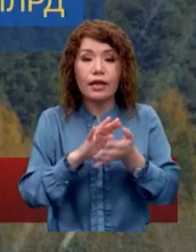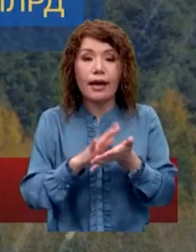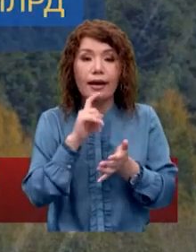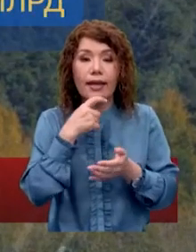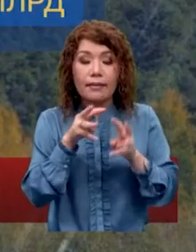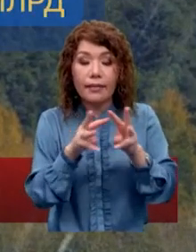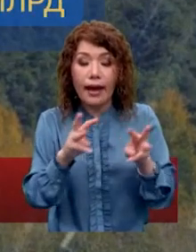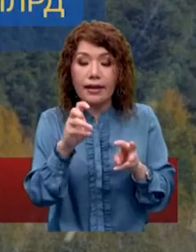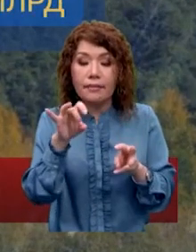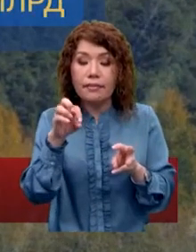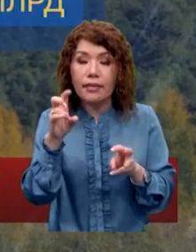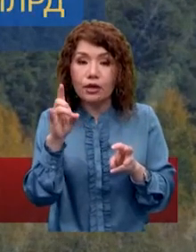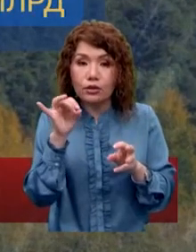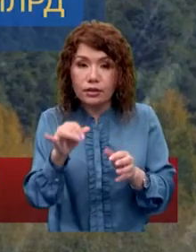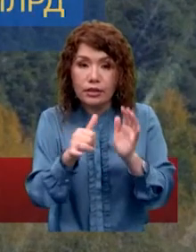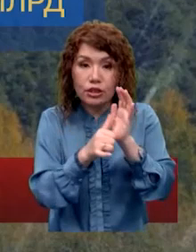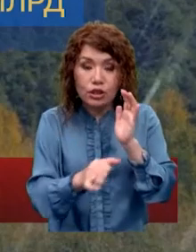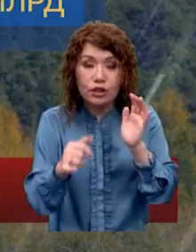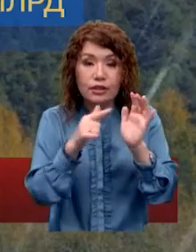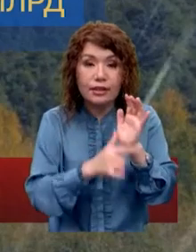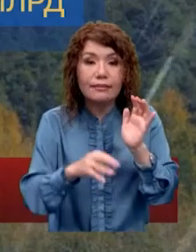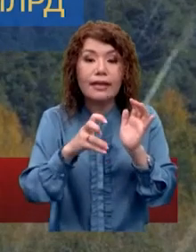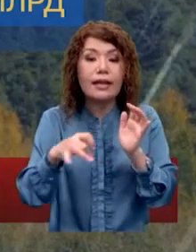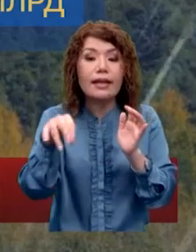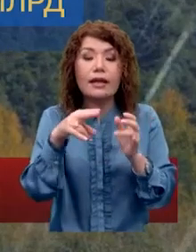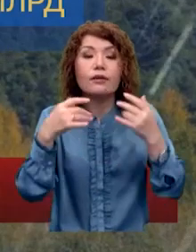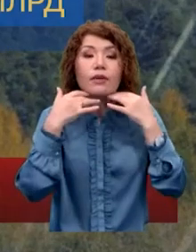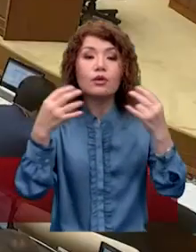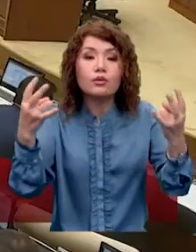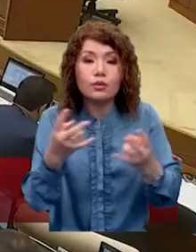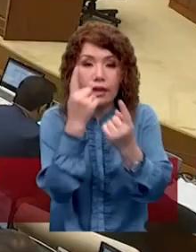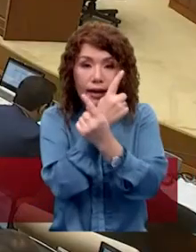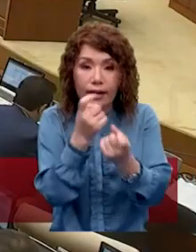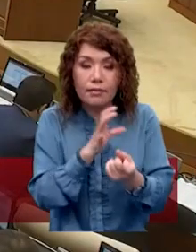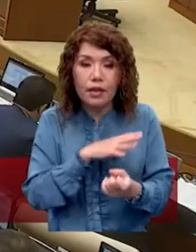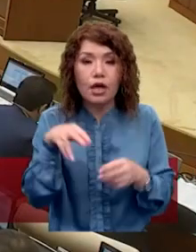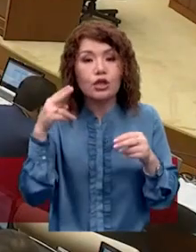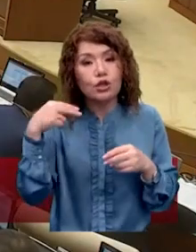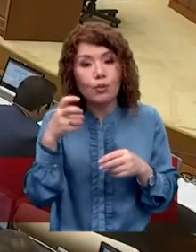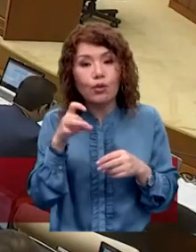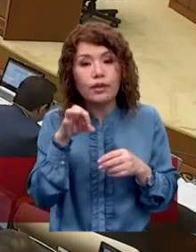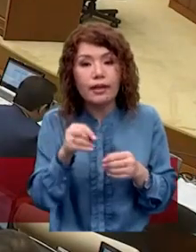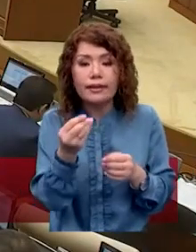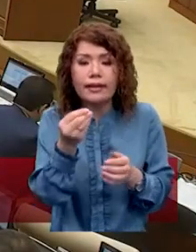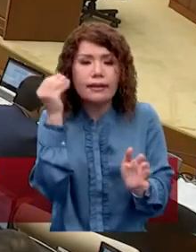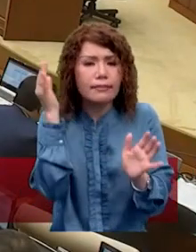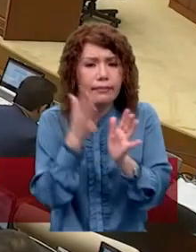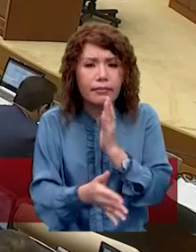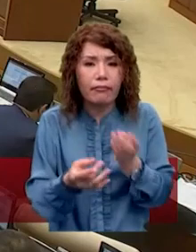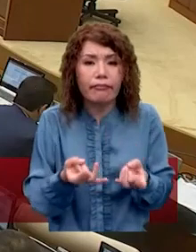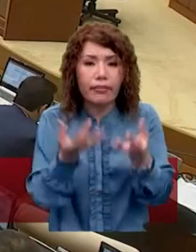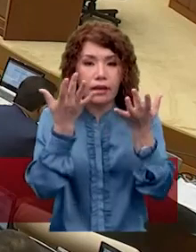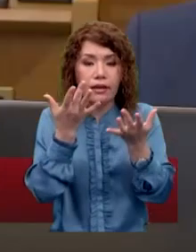министрі Әлібек Қуантыров 670 миллиард теңге керек екенін хабарлады. Депутаттар бұны ақшаны жерге шашу деп